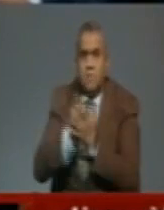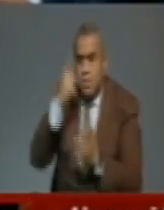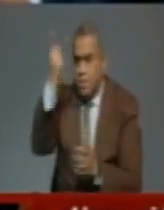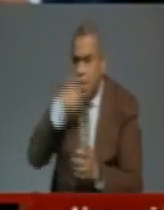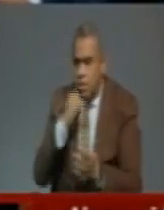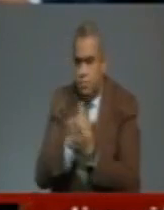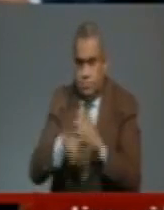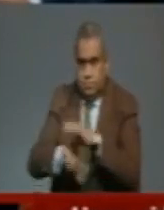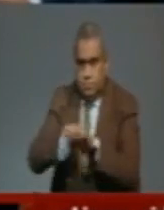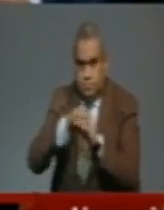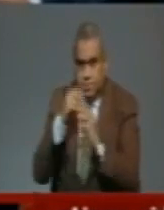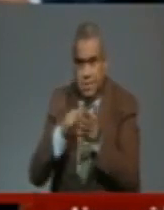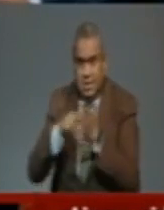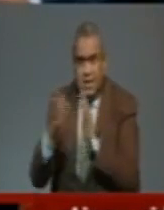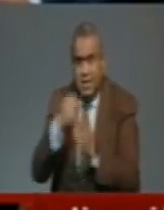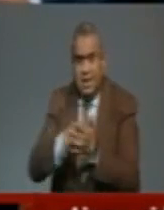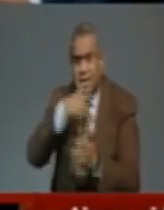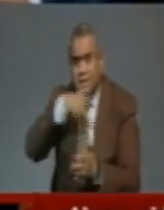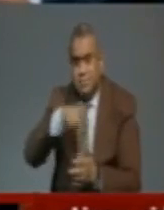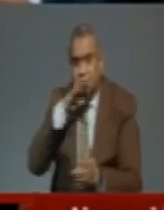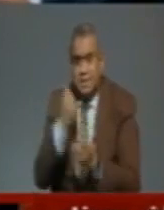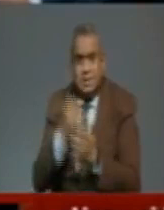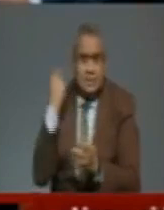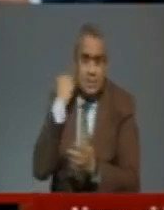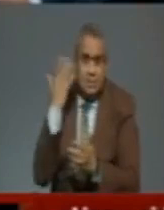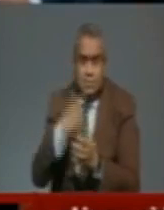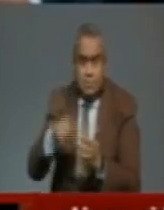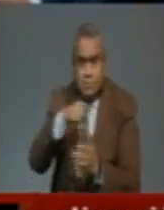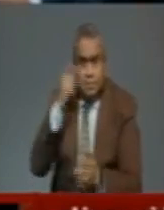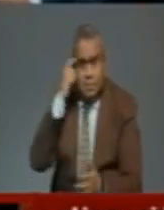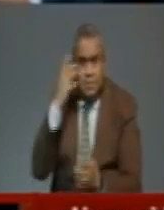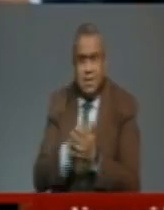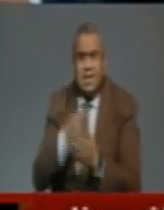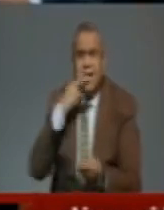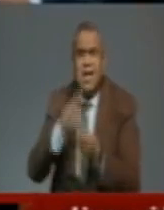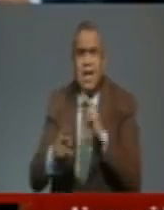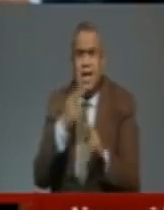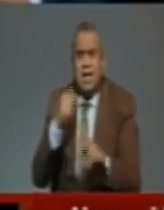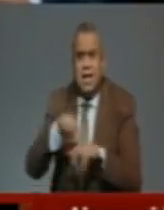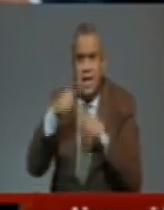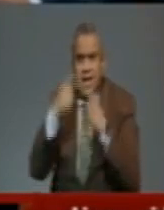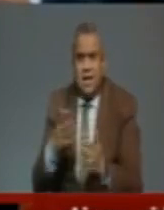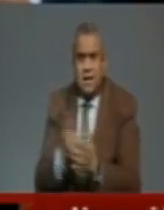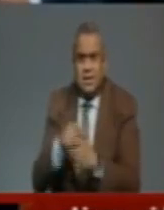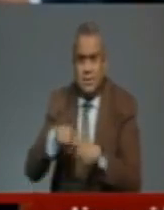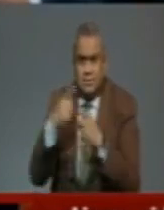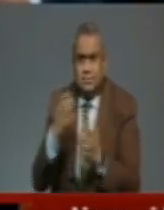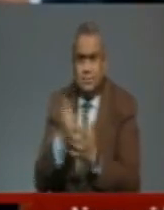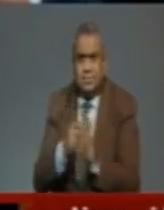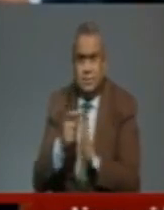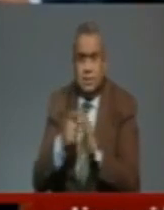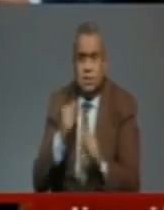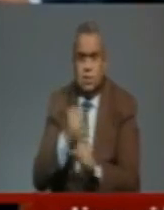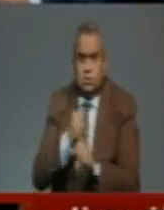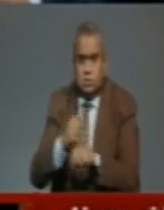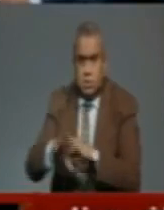كتير من اللي انت بتقول عليه. تمام. عشان ايه؟ عشان في كتير يقول لك إيه؟ انتوا بتعملوا ده ليه؟ الطريق ده بتعملوه ليه؟ انت بتعمل الرمل بتردم